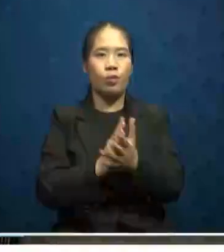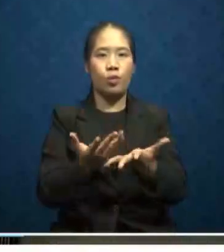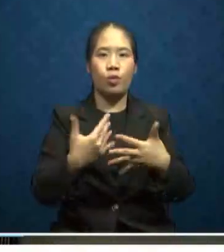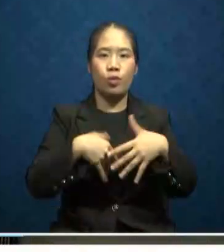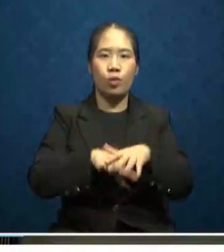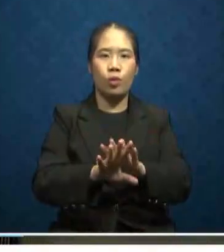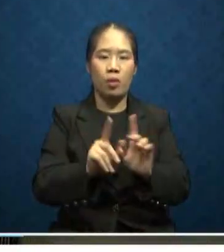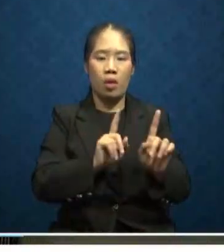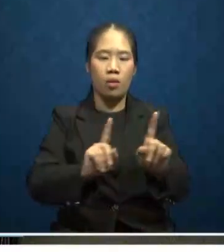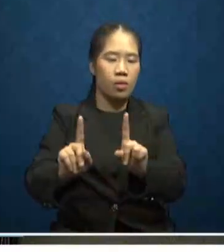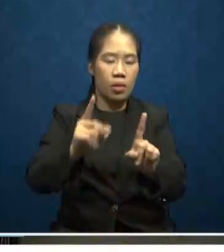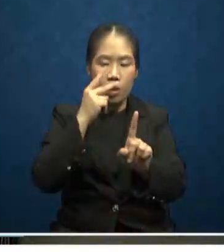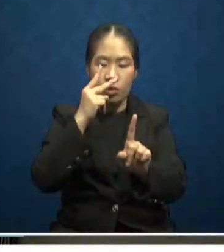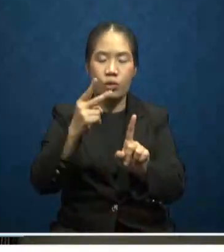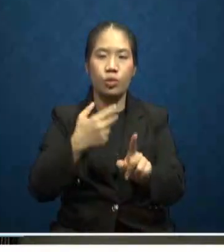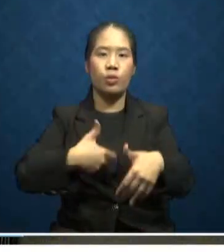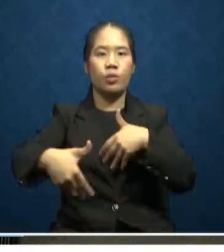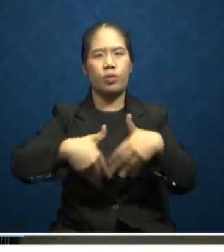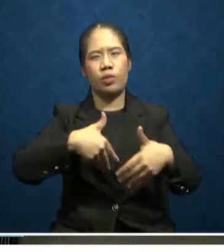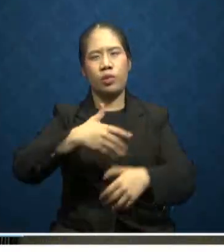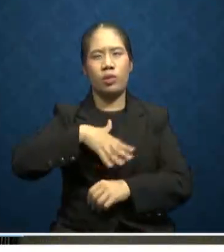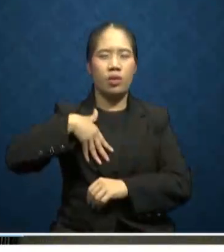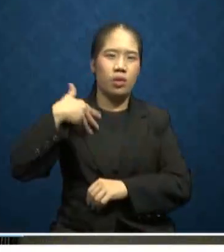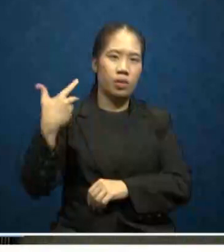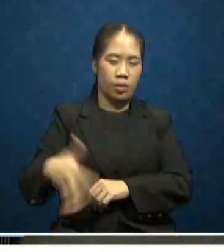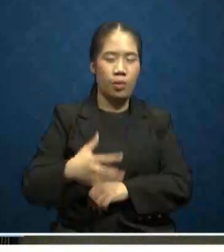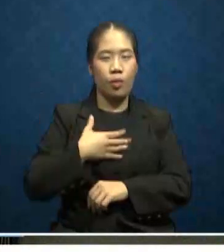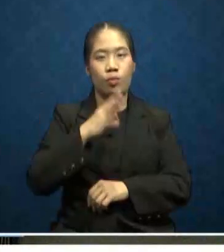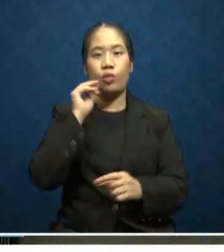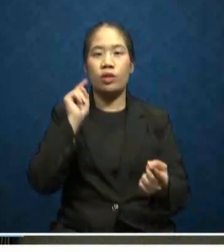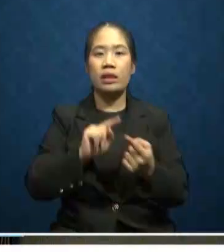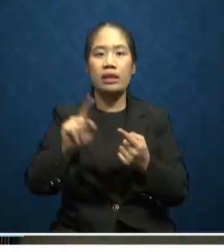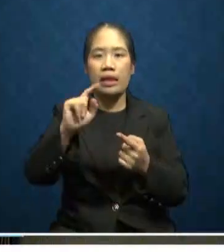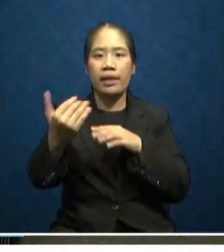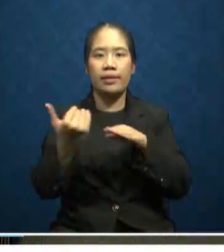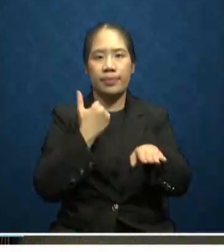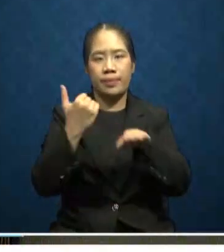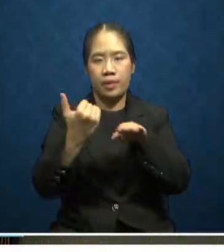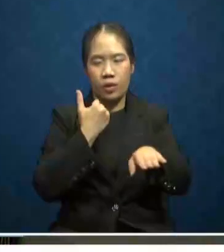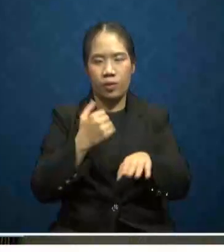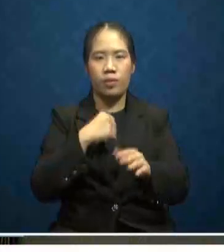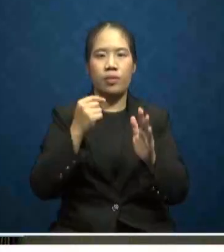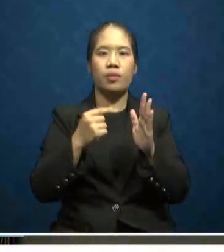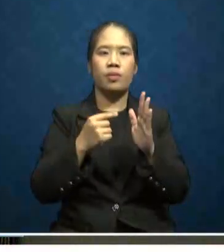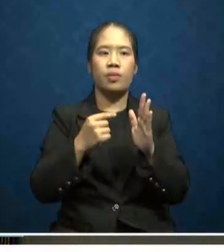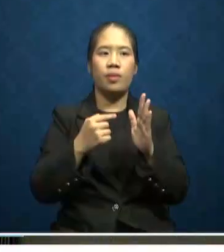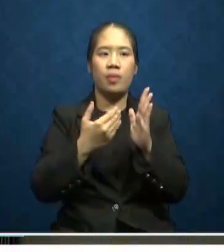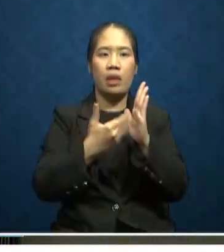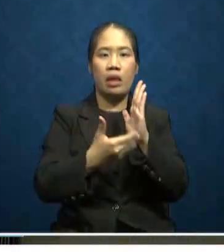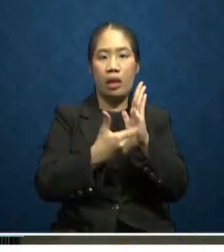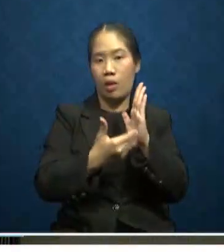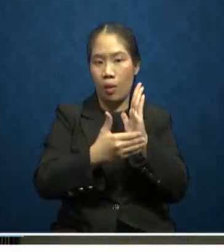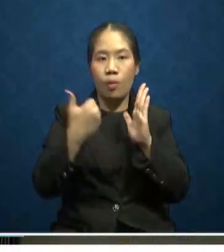เห็นความเดือดร้อนของพี่น้องประชาชนหลายเรื่องนะครับวันนี้เองผมจะพูดเรื่องการคมนาคมนะครับจังหวัดภาคตนออกมีจังหวัด